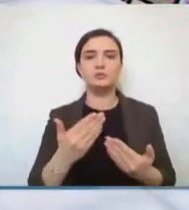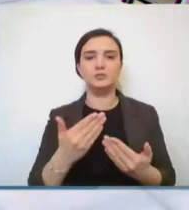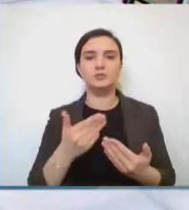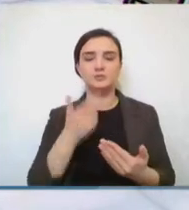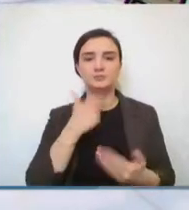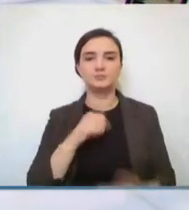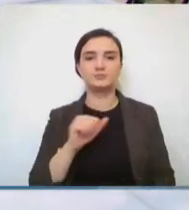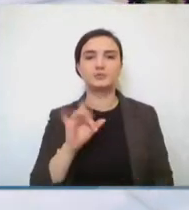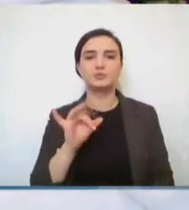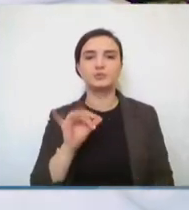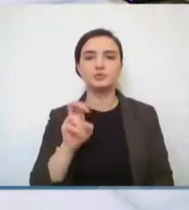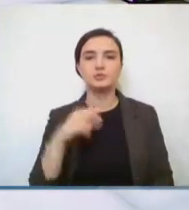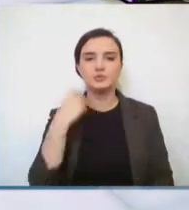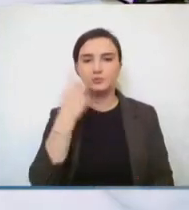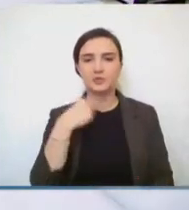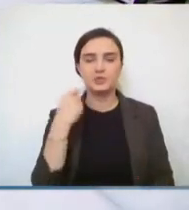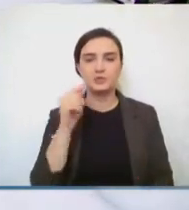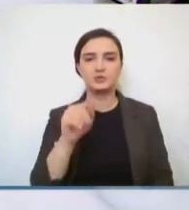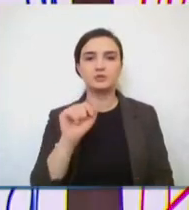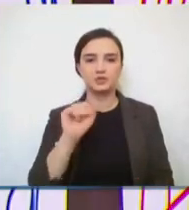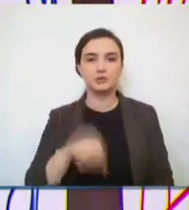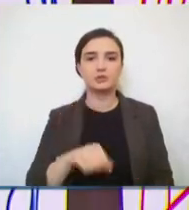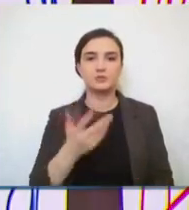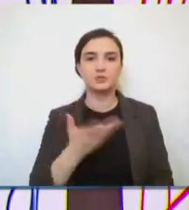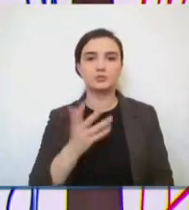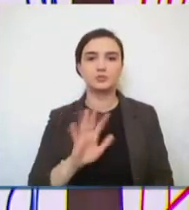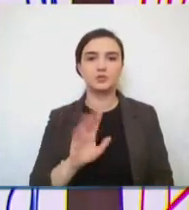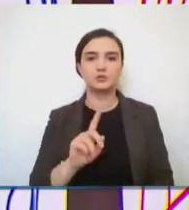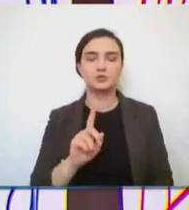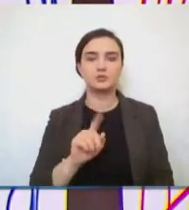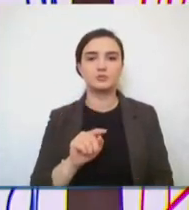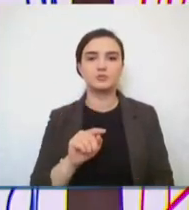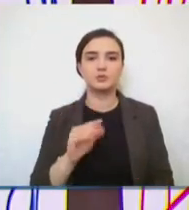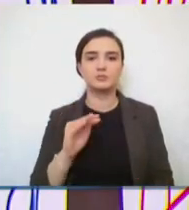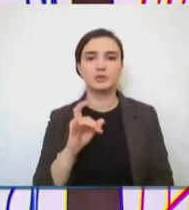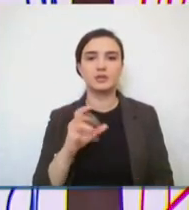პირადად, შეიძლება თუ არა ფეხების